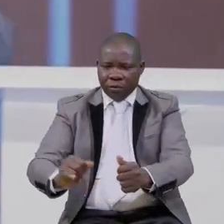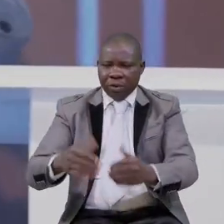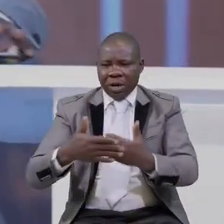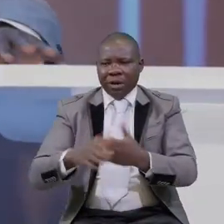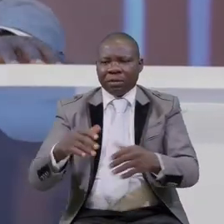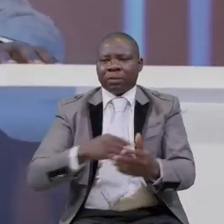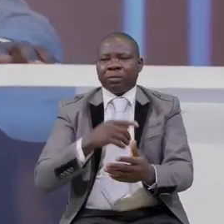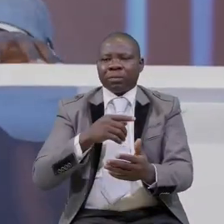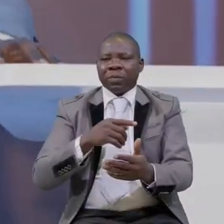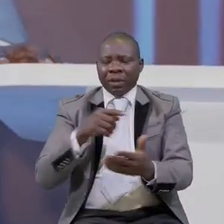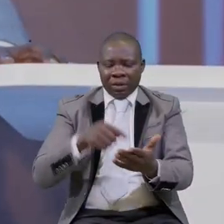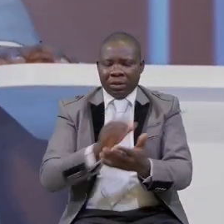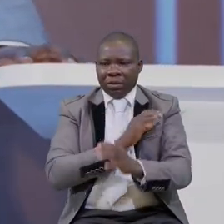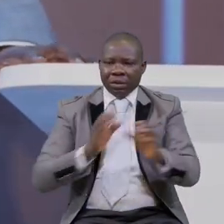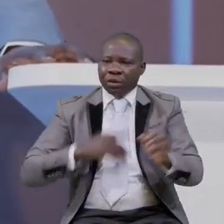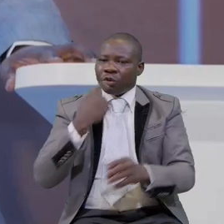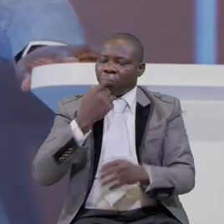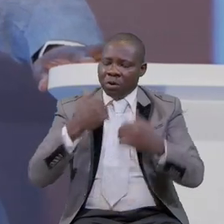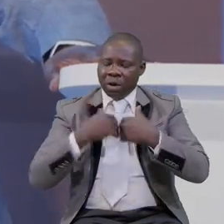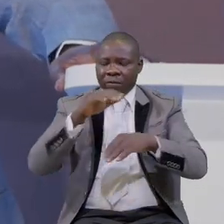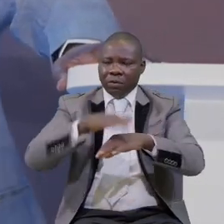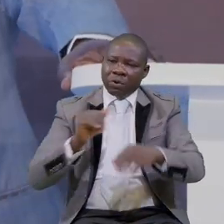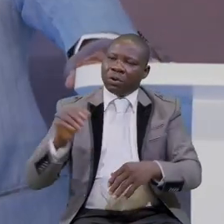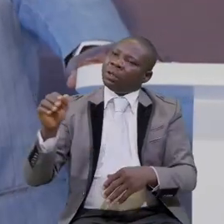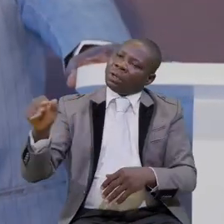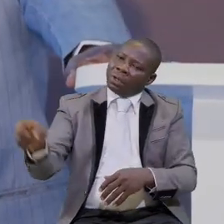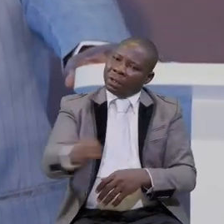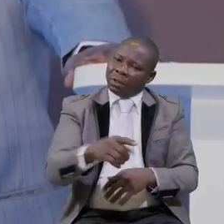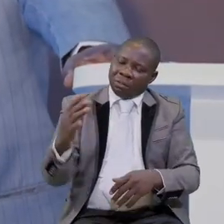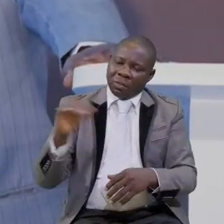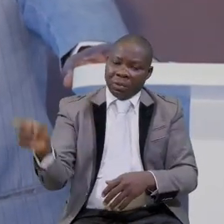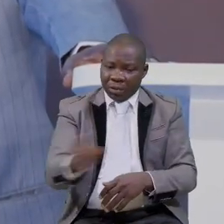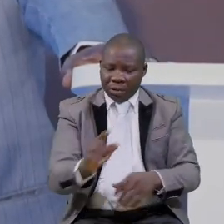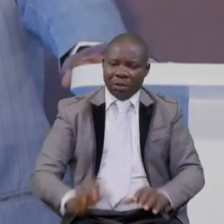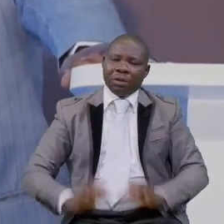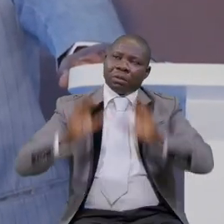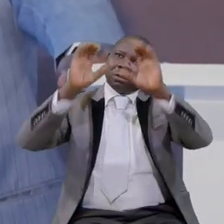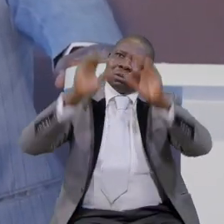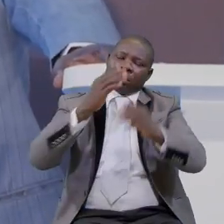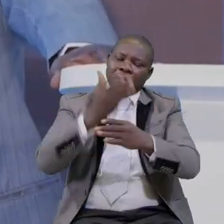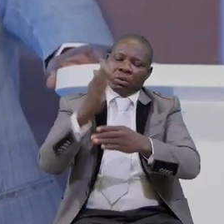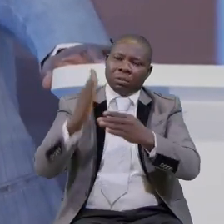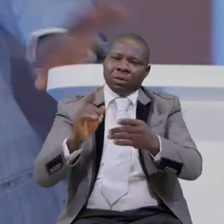Christ qui les avait appelés. Il s'était consacré complètement au Seigneur.